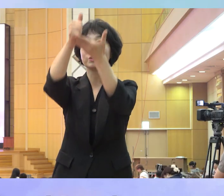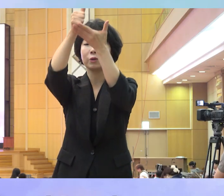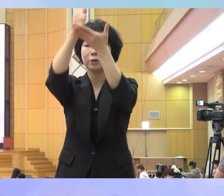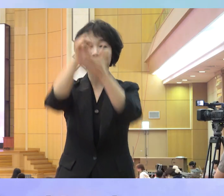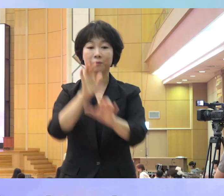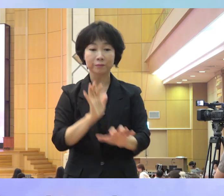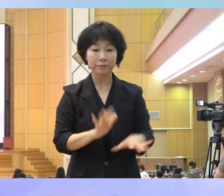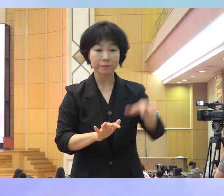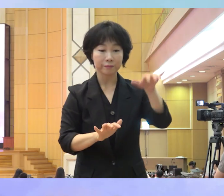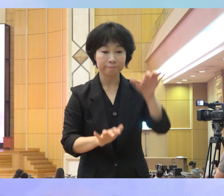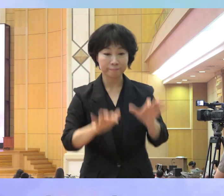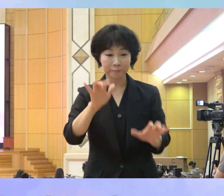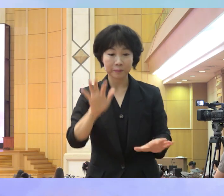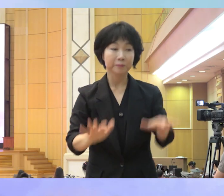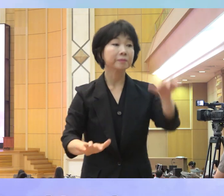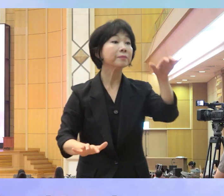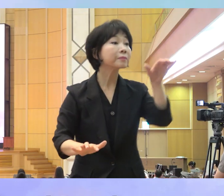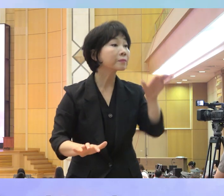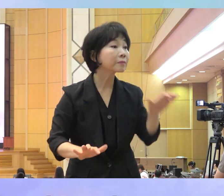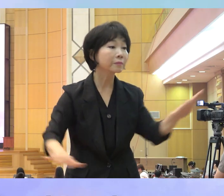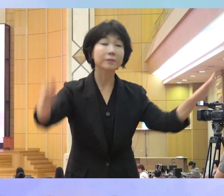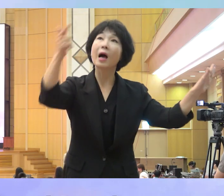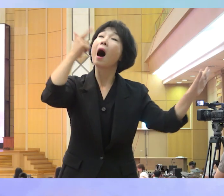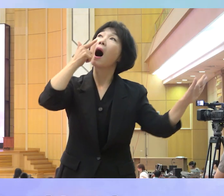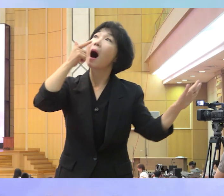처음부터 찬양합니다. 아버지 사랑.